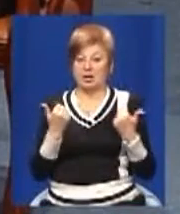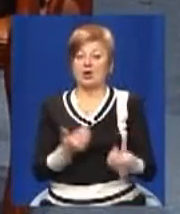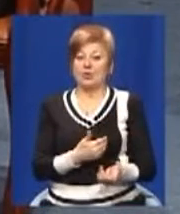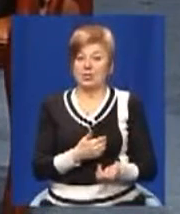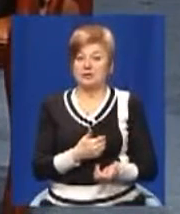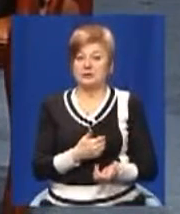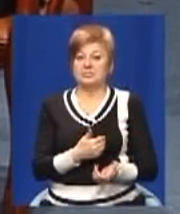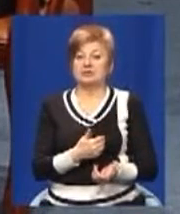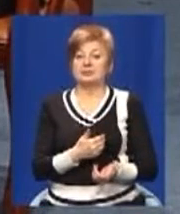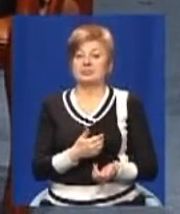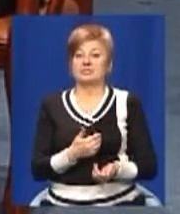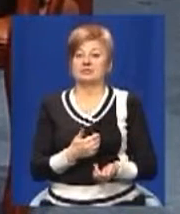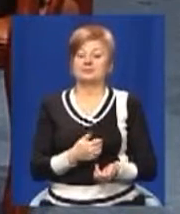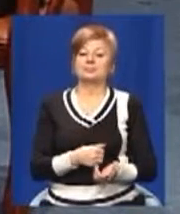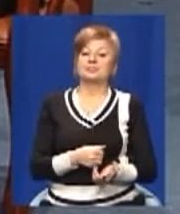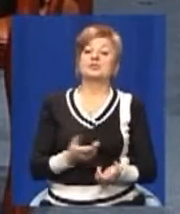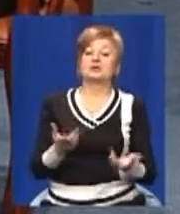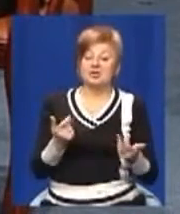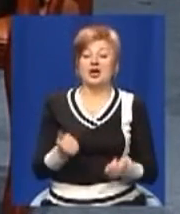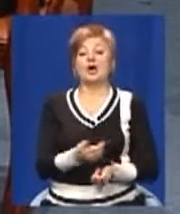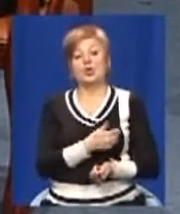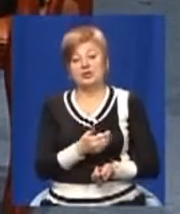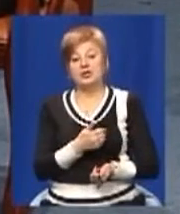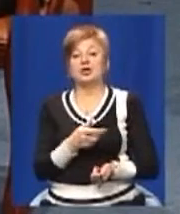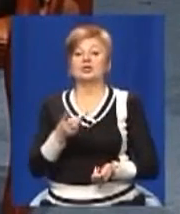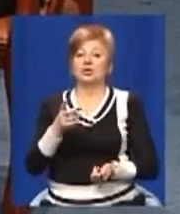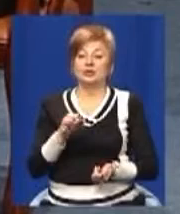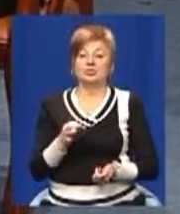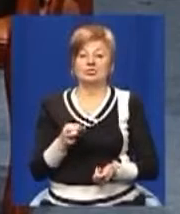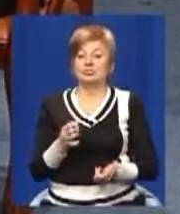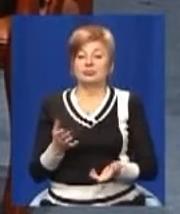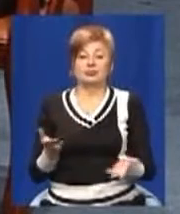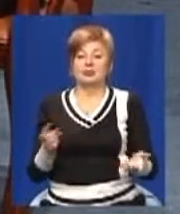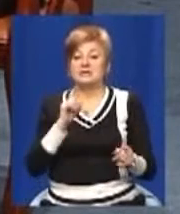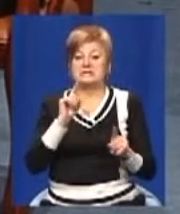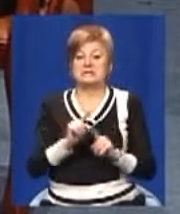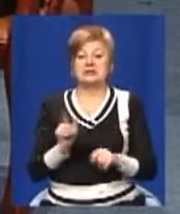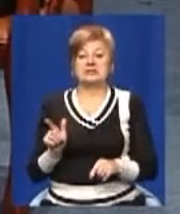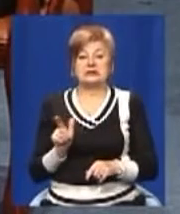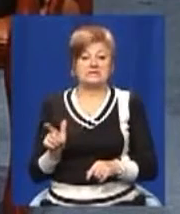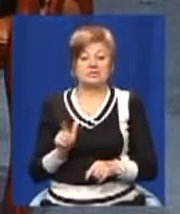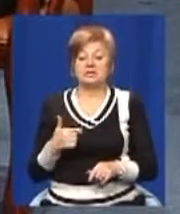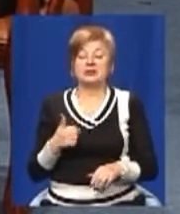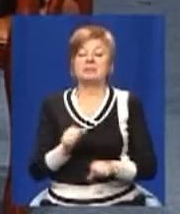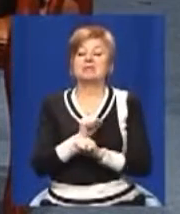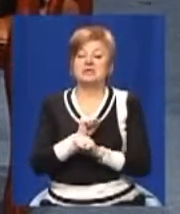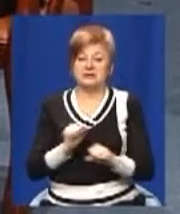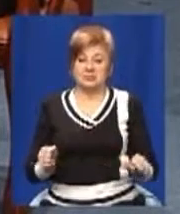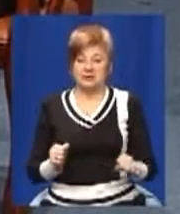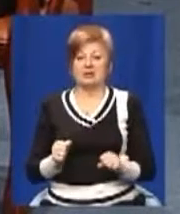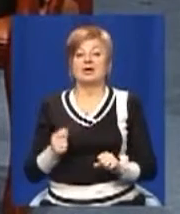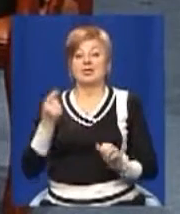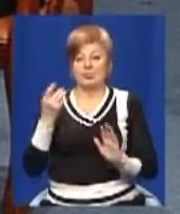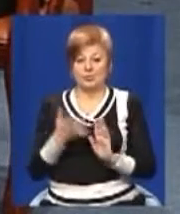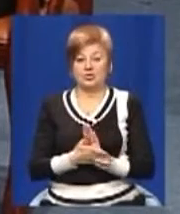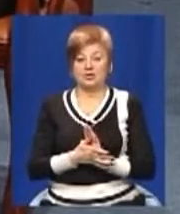хотілося? На жаль, немає. Хотілося б, але в моїй сестрички алергія, так що нам не можна. А, я